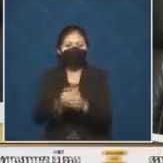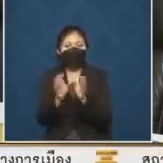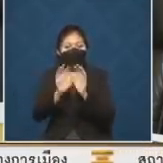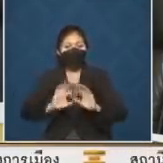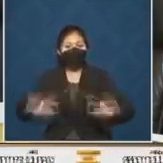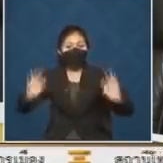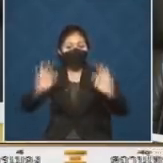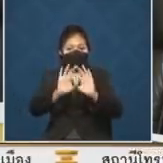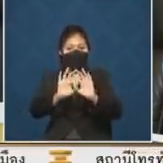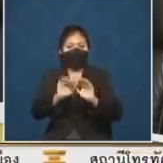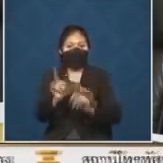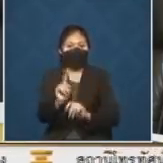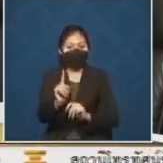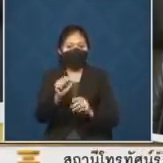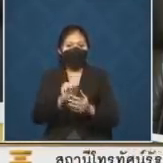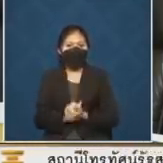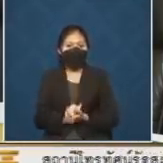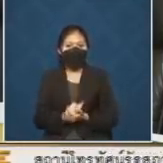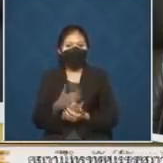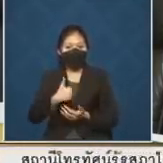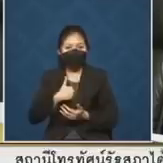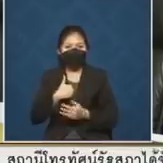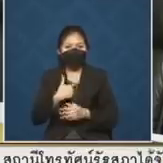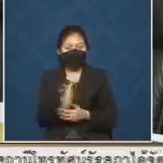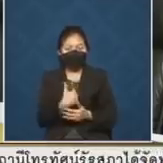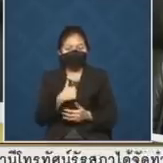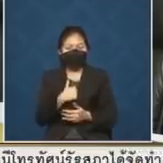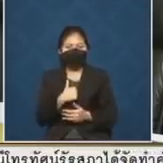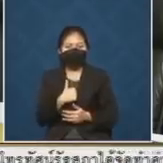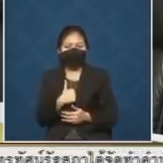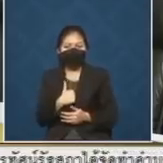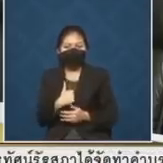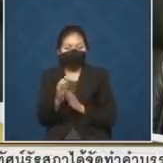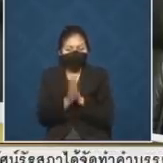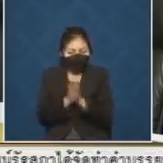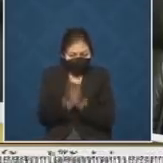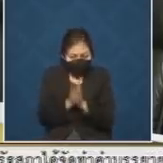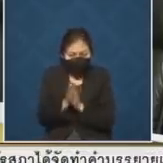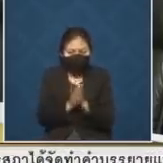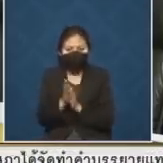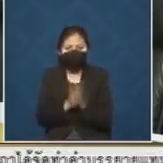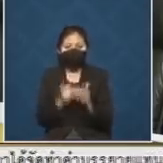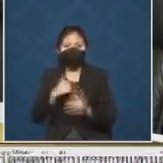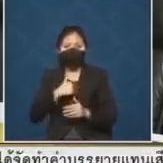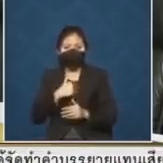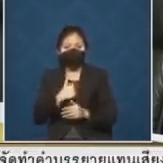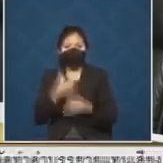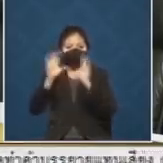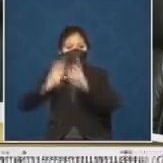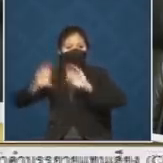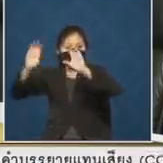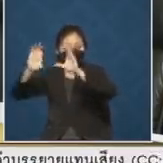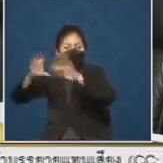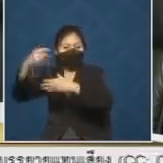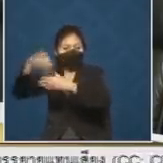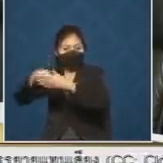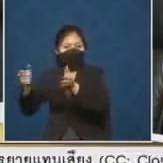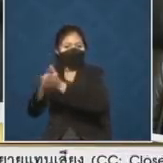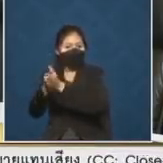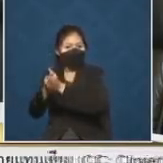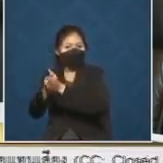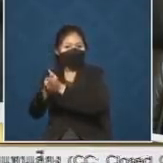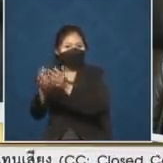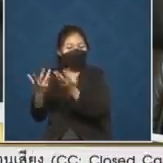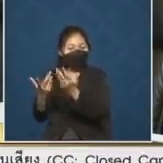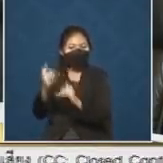ดียวกันทั้งที่มีสสรับหัวได้นะฮะคุณมิ่งขวัญเป็นส่วนน้อยก็ให้พรรคคุณมิ่งขวัญก็อภิปรายว่าให้พรร